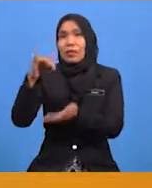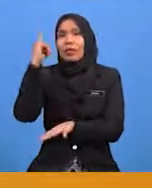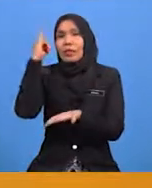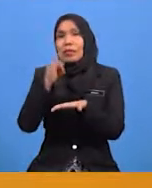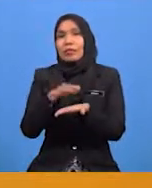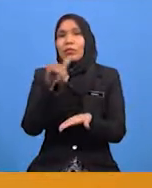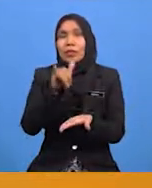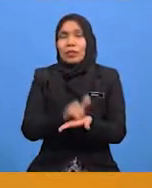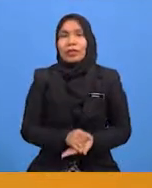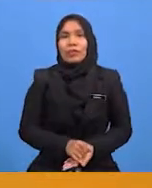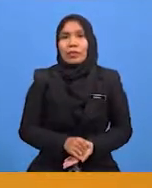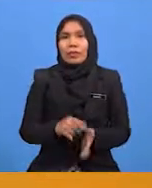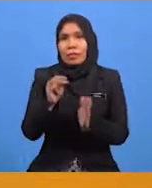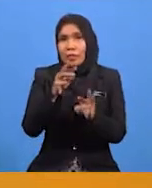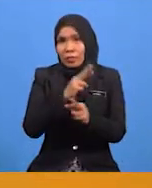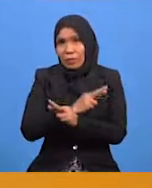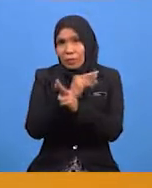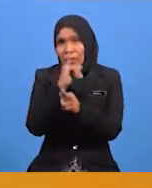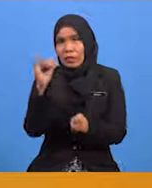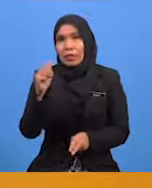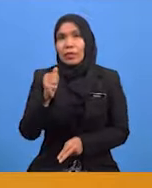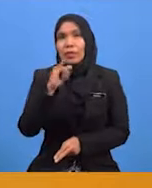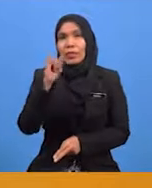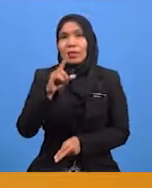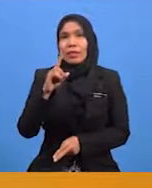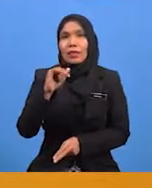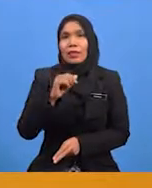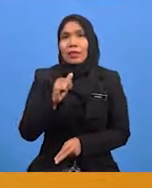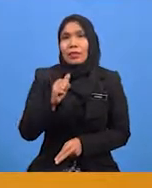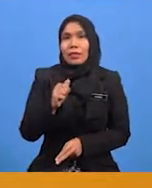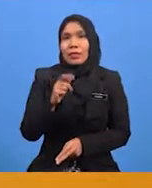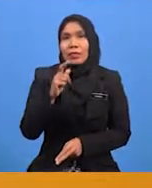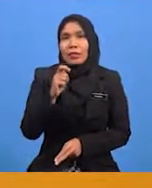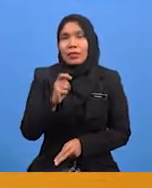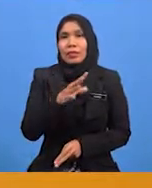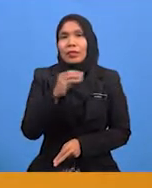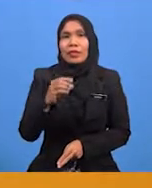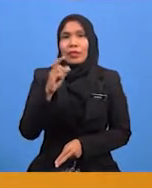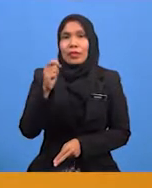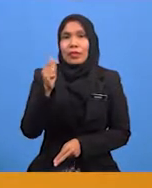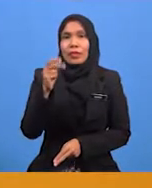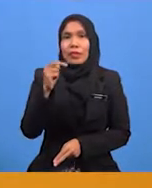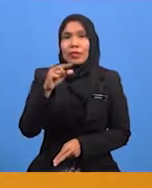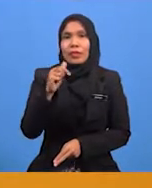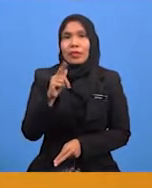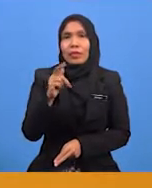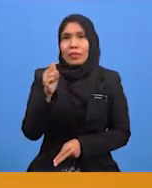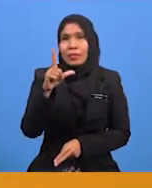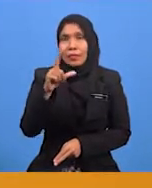memesrai azimat dan tangkal dari tangga gading.